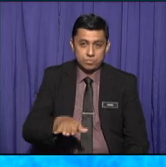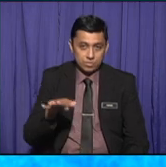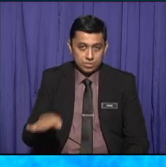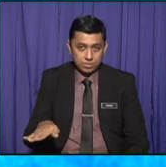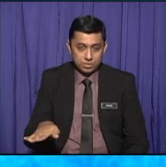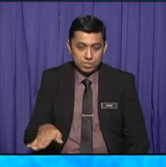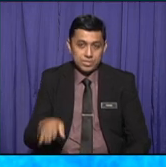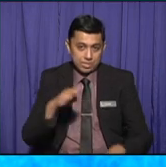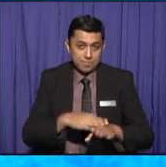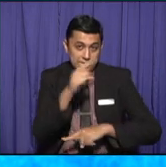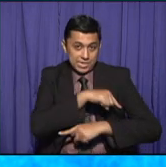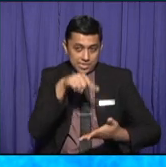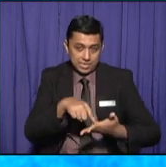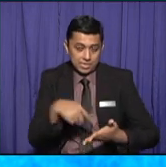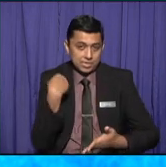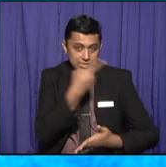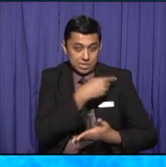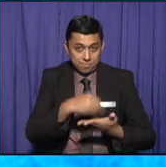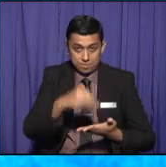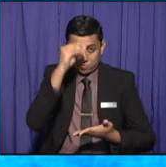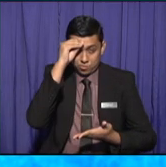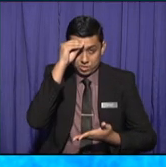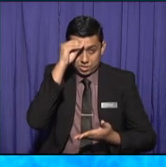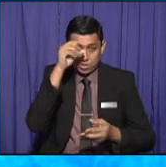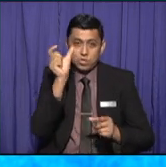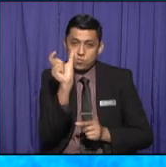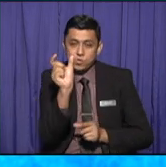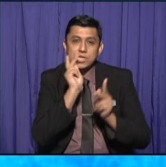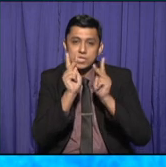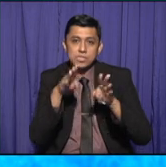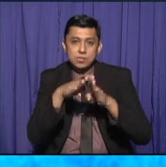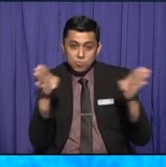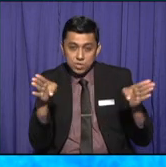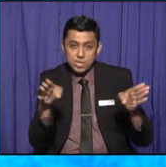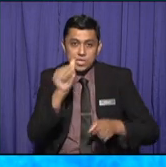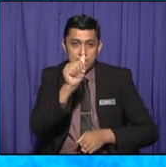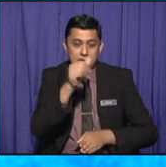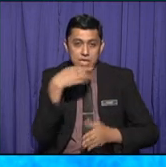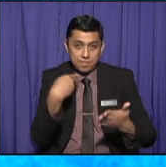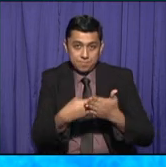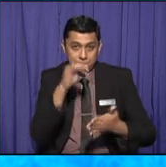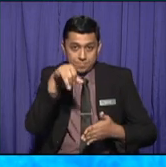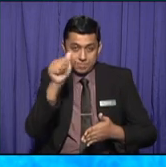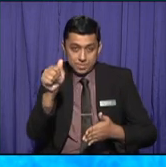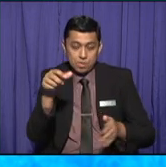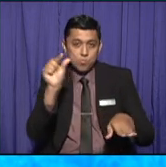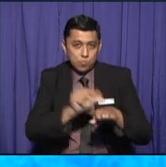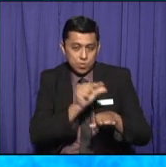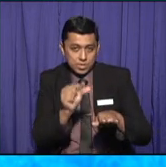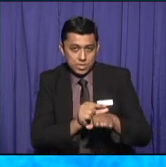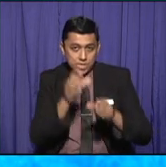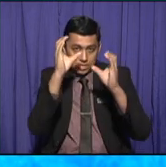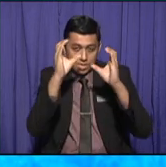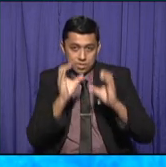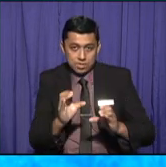Adik-adik, pada hari ini kita akan belajar suku kata terbuka A hingga Ja dengan menggunakan